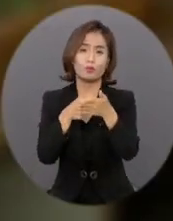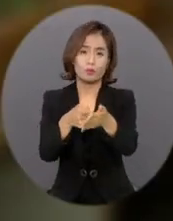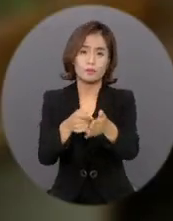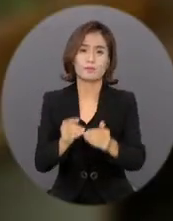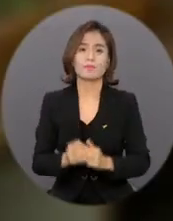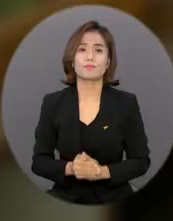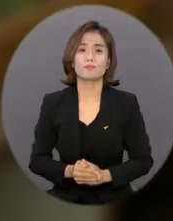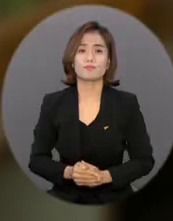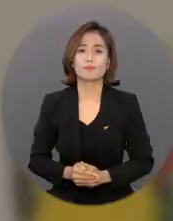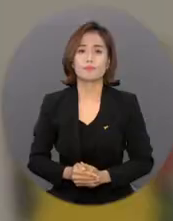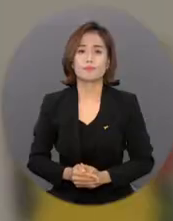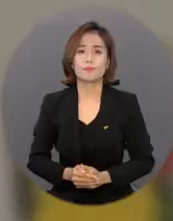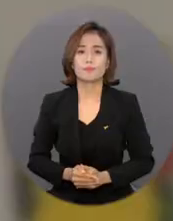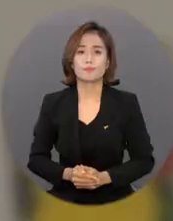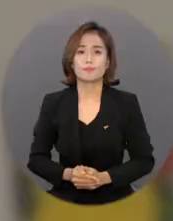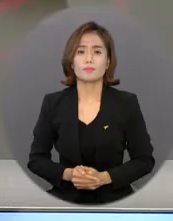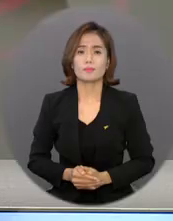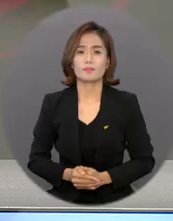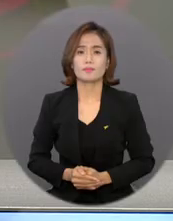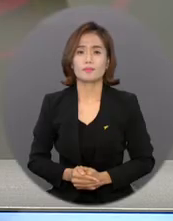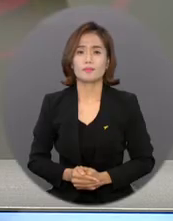요구했습니다.